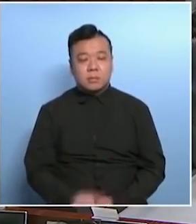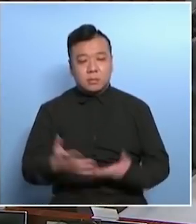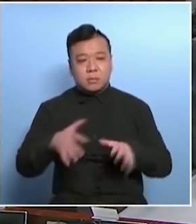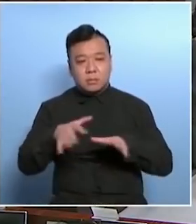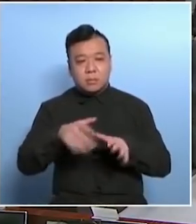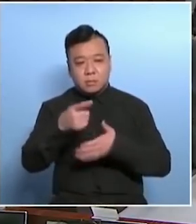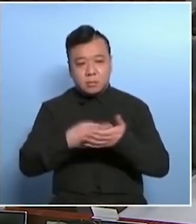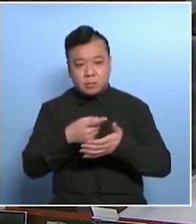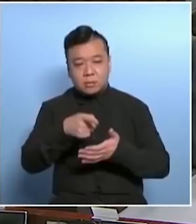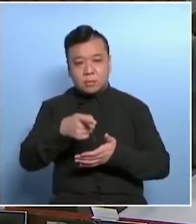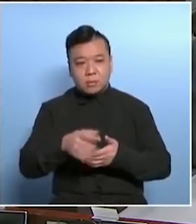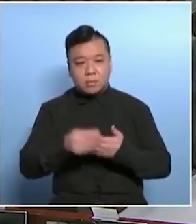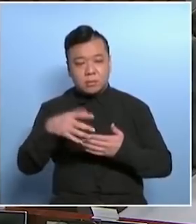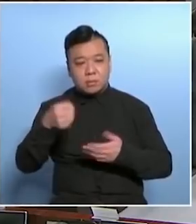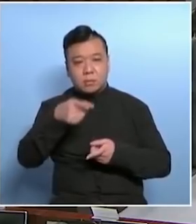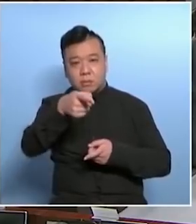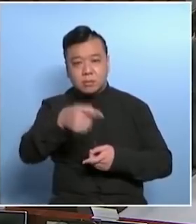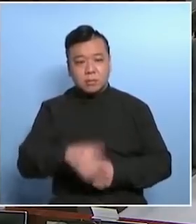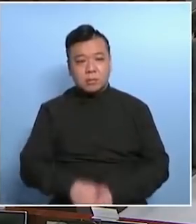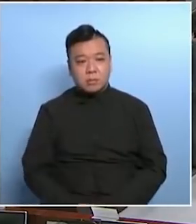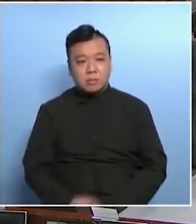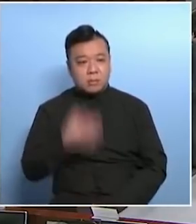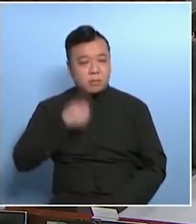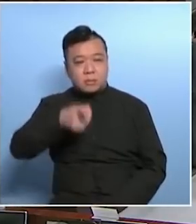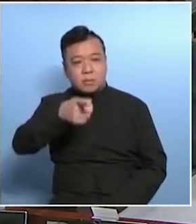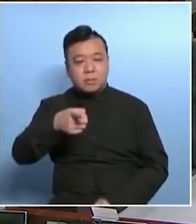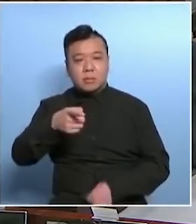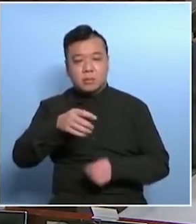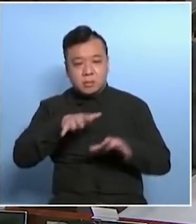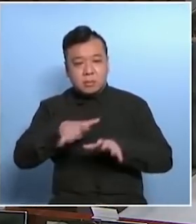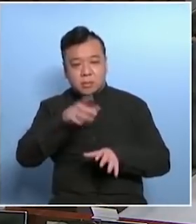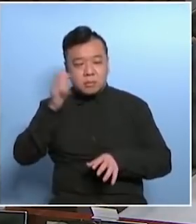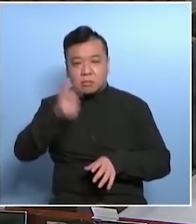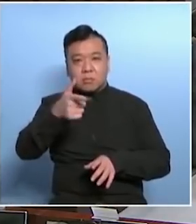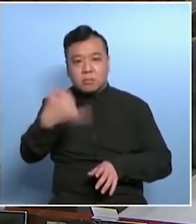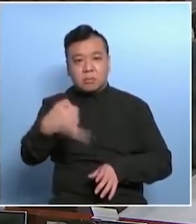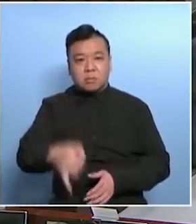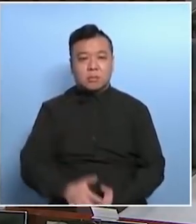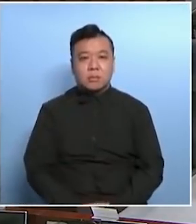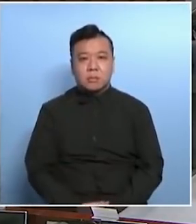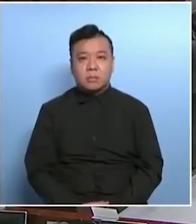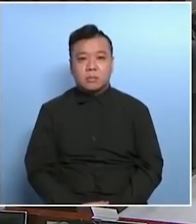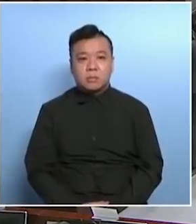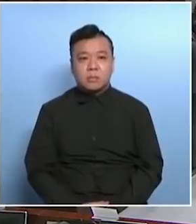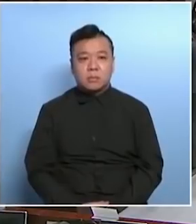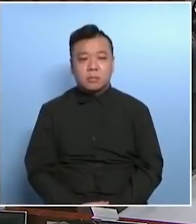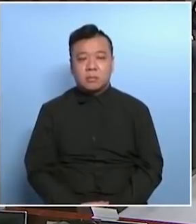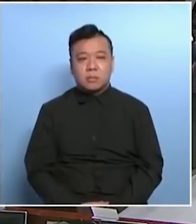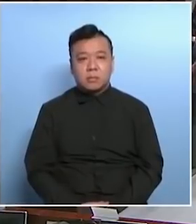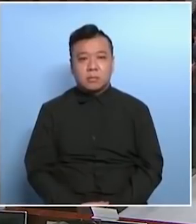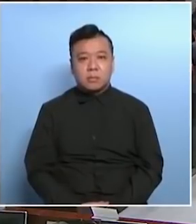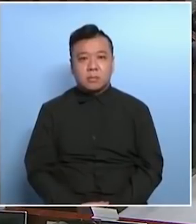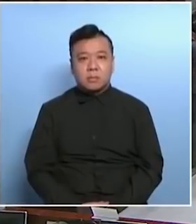規程問題，葉劉淑儀，你獨裁，你不可以不處理規程問題。 好啦，收曬，倒咗